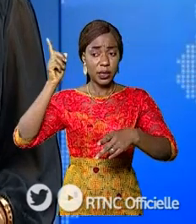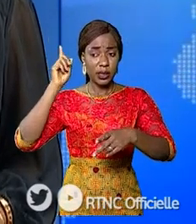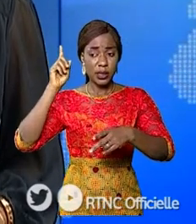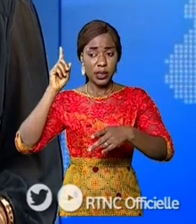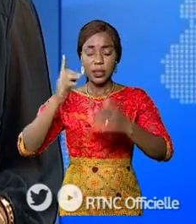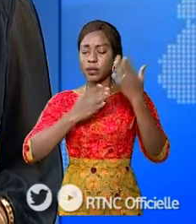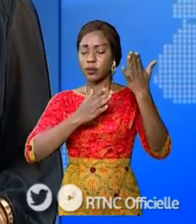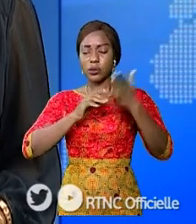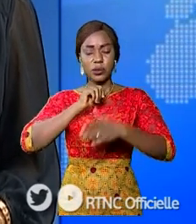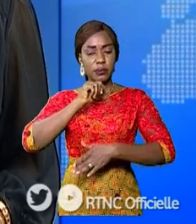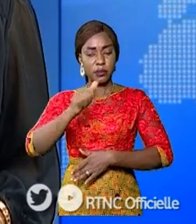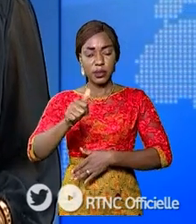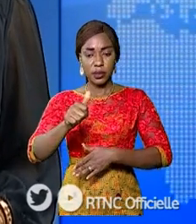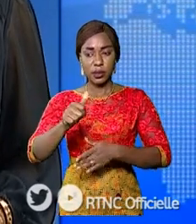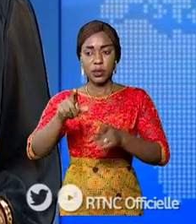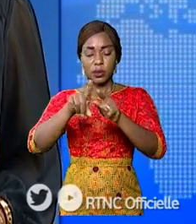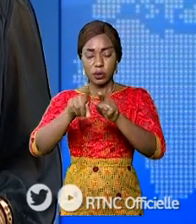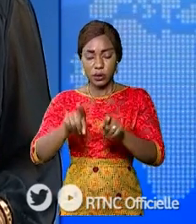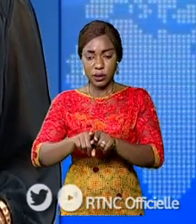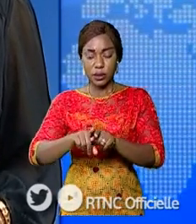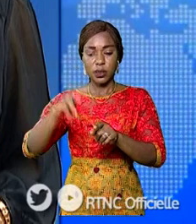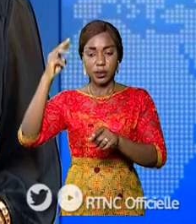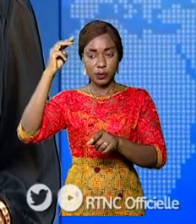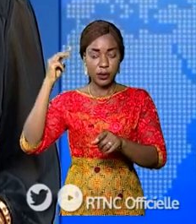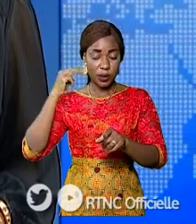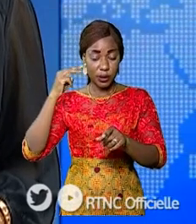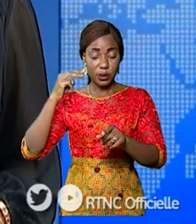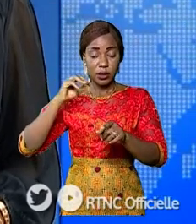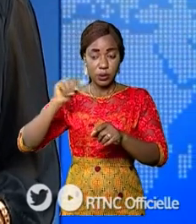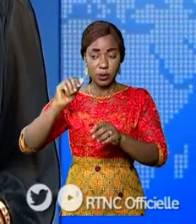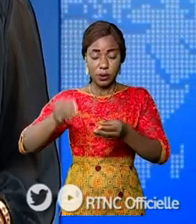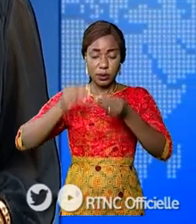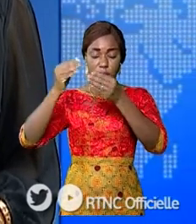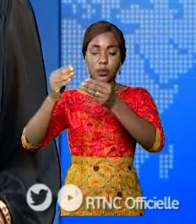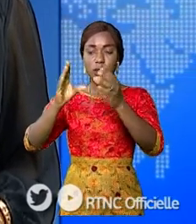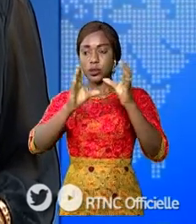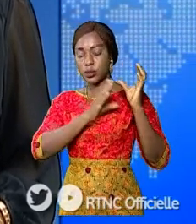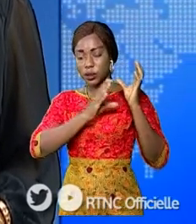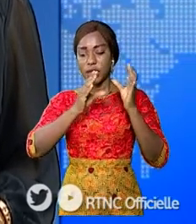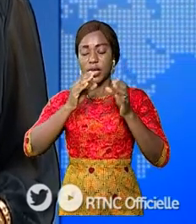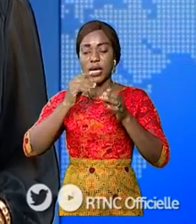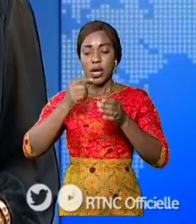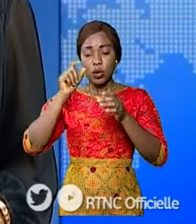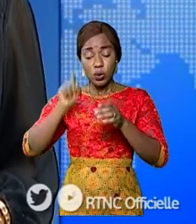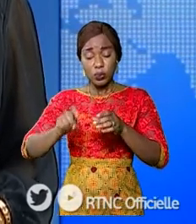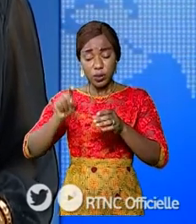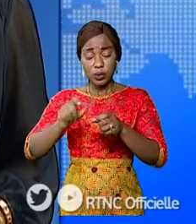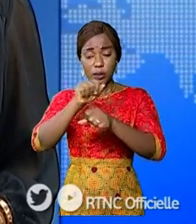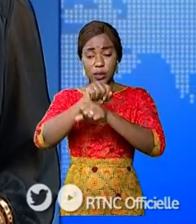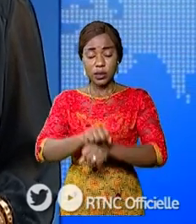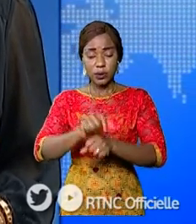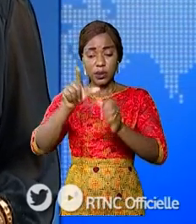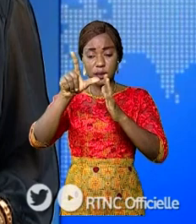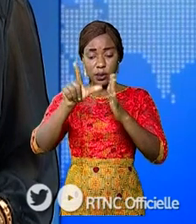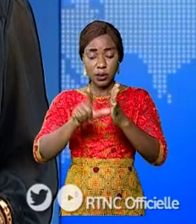ordonnance. Article 4. Le ministre ayant l'environnement dans ses attributions est chargé de l'exécution de la présente ordonnance qui entre en vigueur